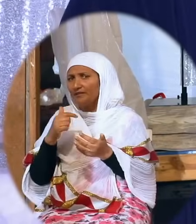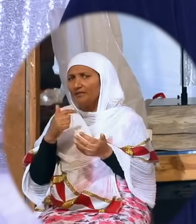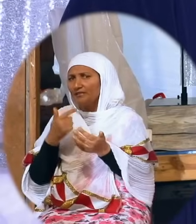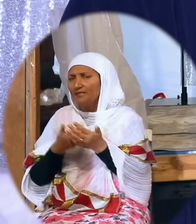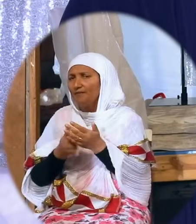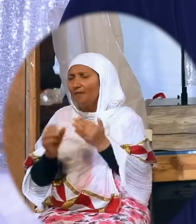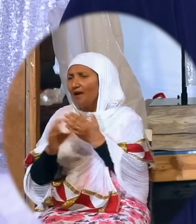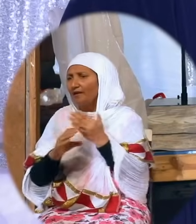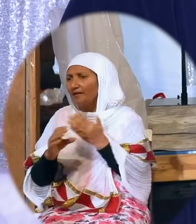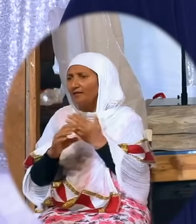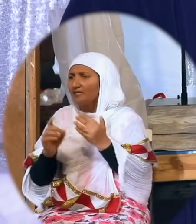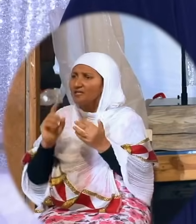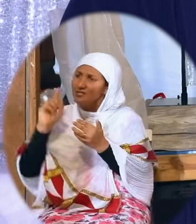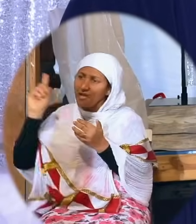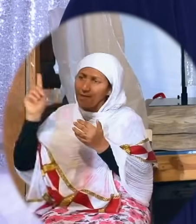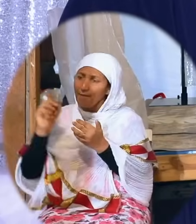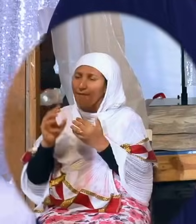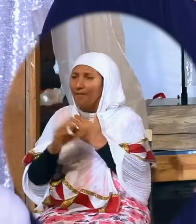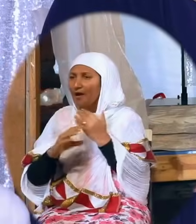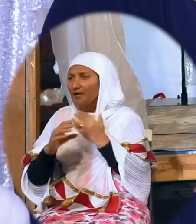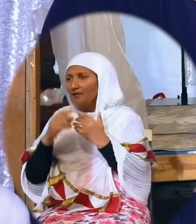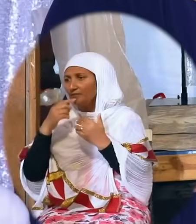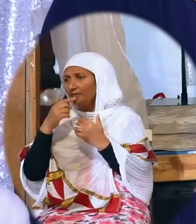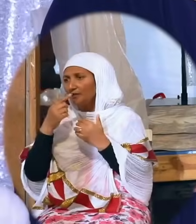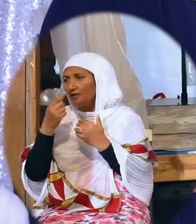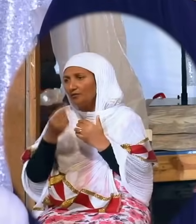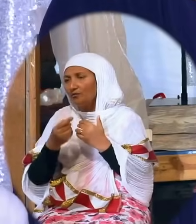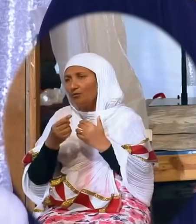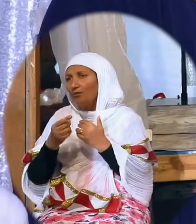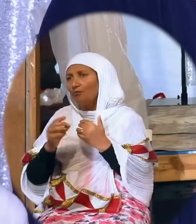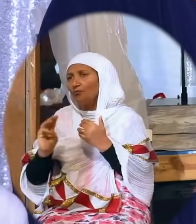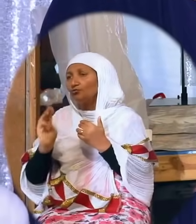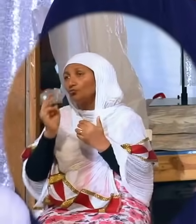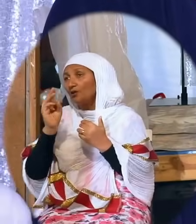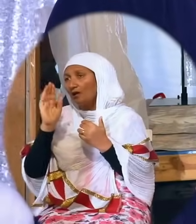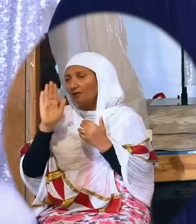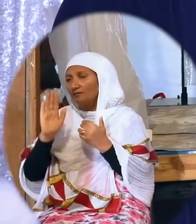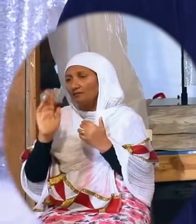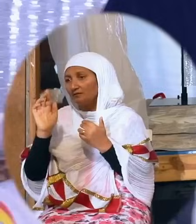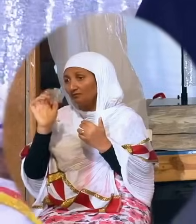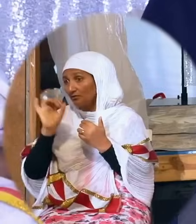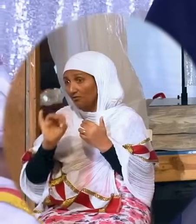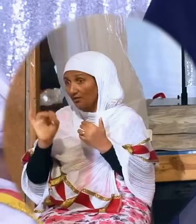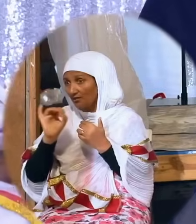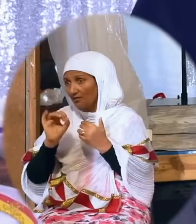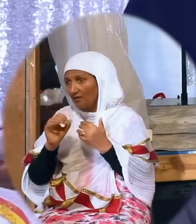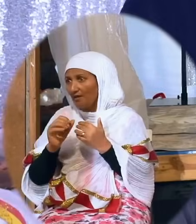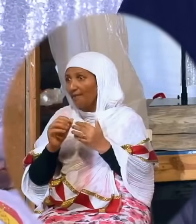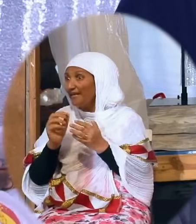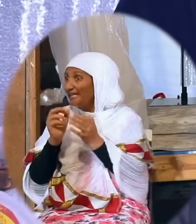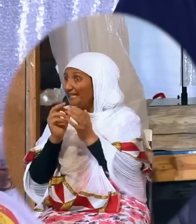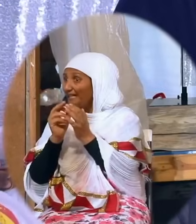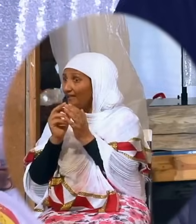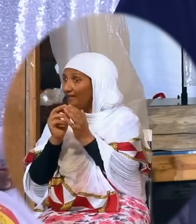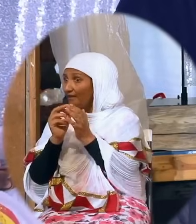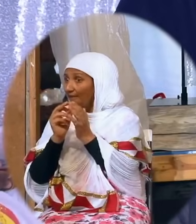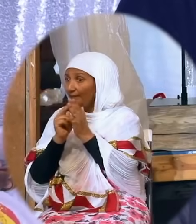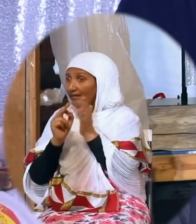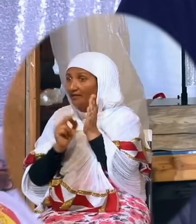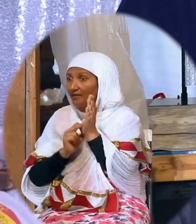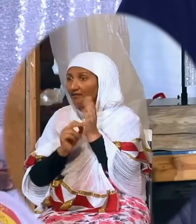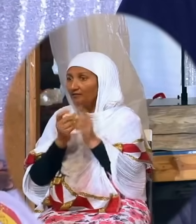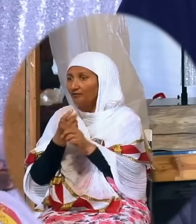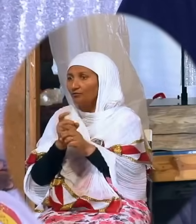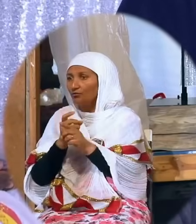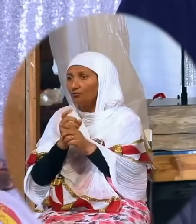ሀገር ምንለው አሁንም በማህበራዊ ስርዓት በሶሻል ኮንስትራክት ምክንያት ነው እንጂ በህገ ተፈጥሮና በሃይማኖት ከሆነ ሁሉም ምድር እግዚአብሔር